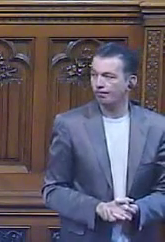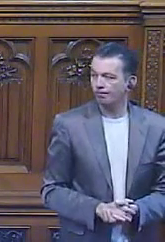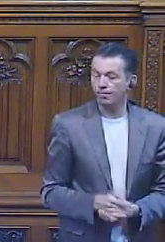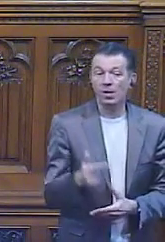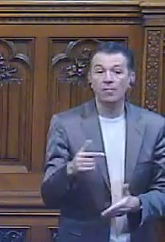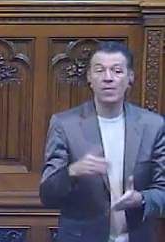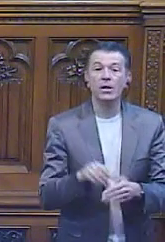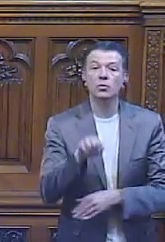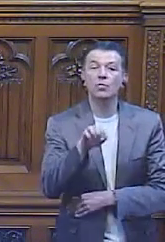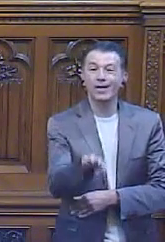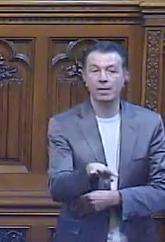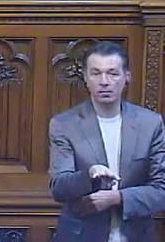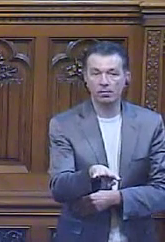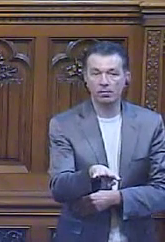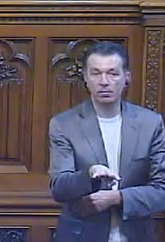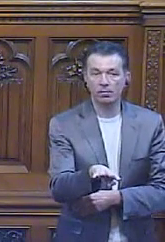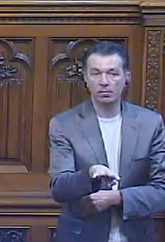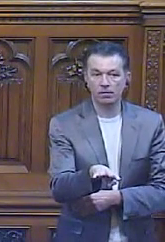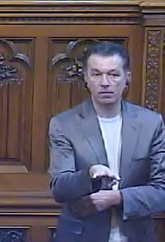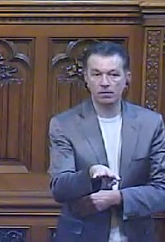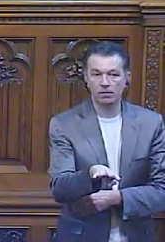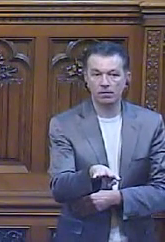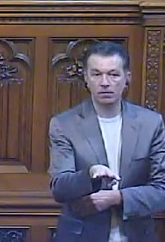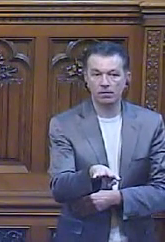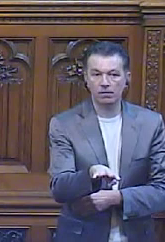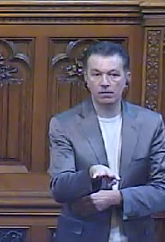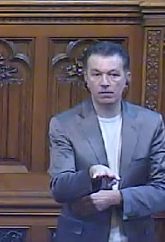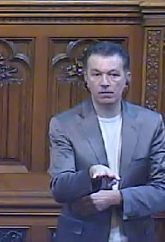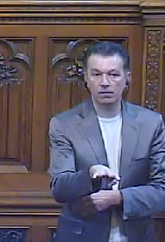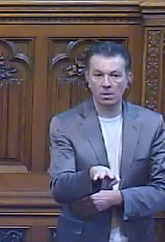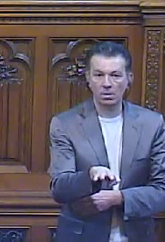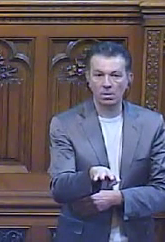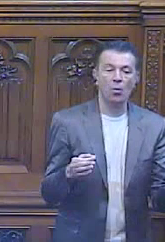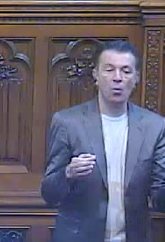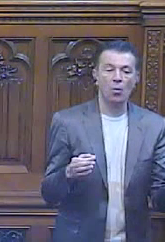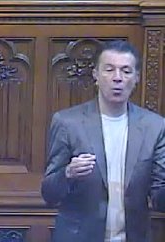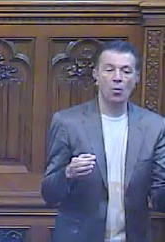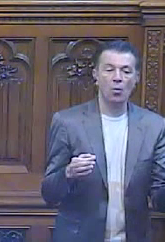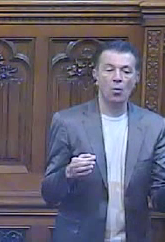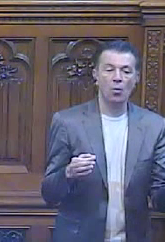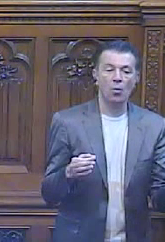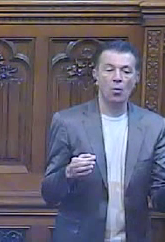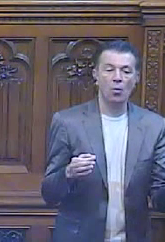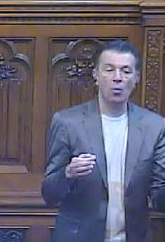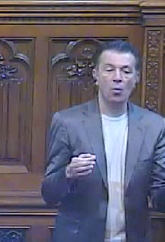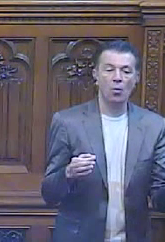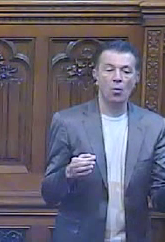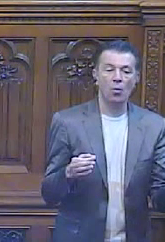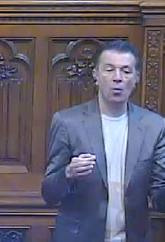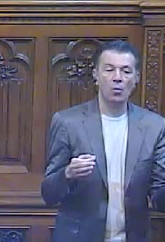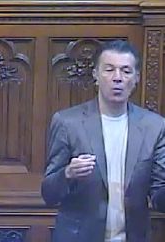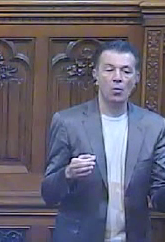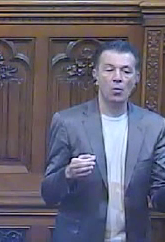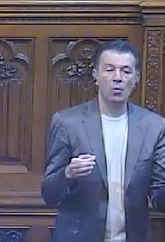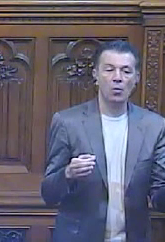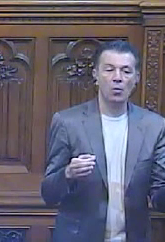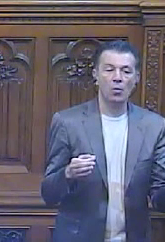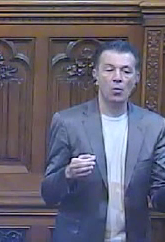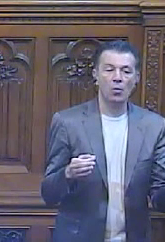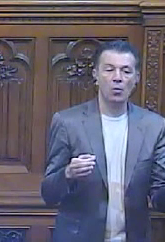Im Jahr 2014 kann die Lage beider Metropolen kaum unterschiedlicher